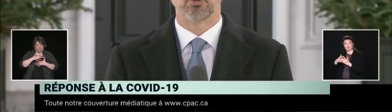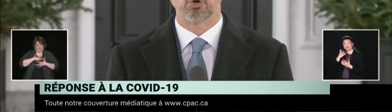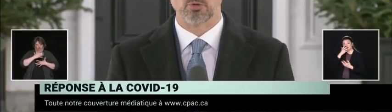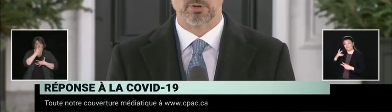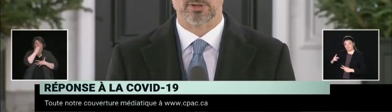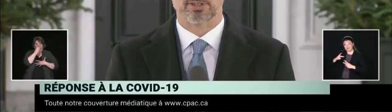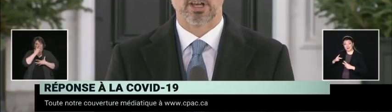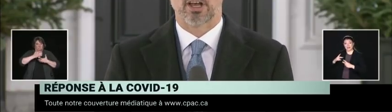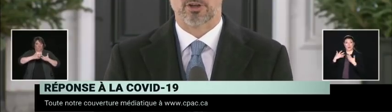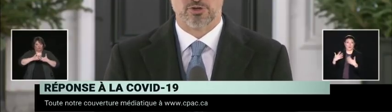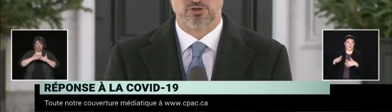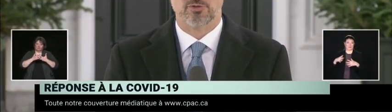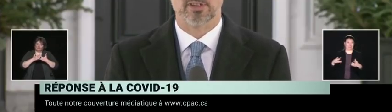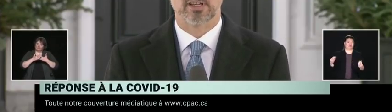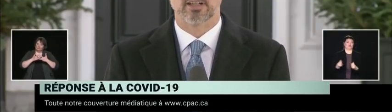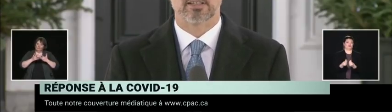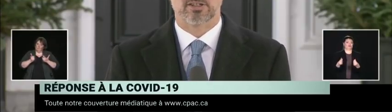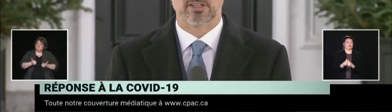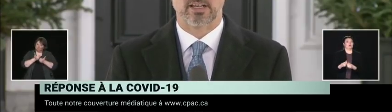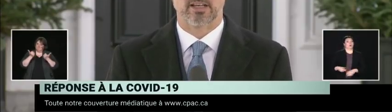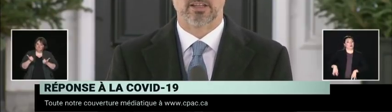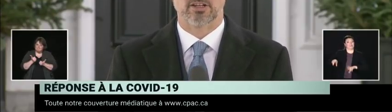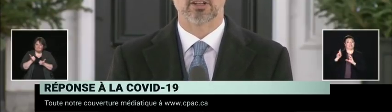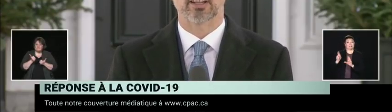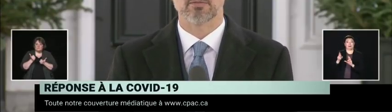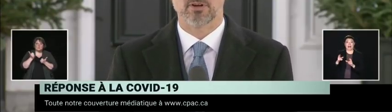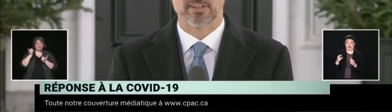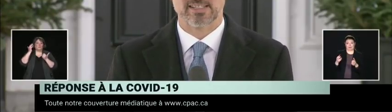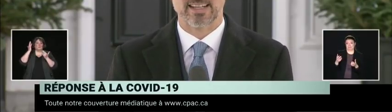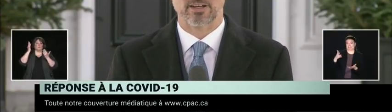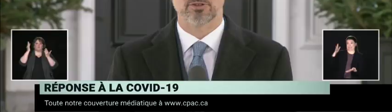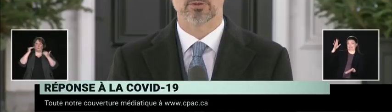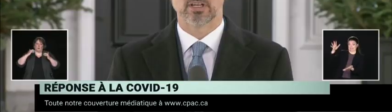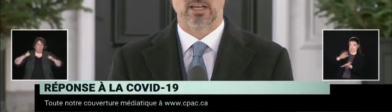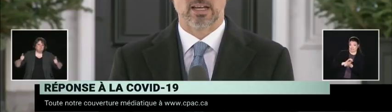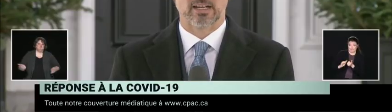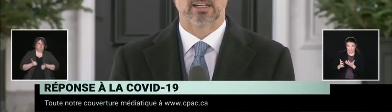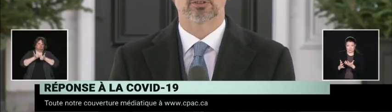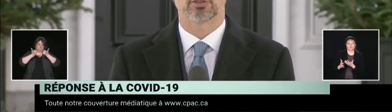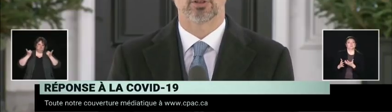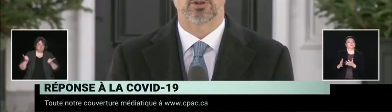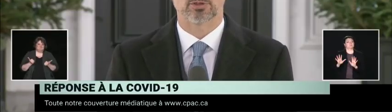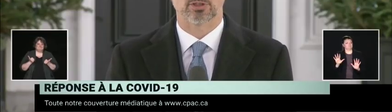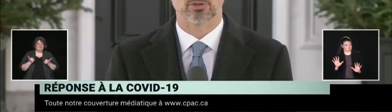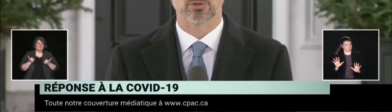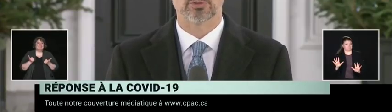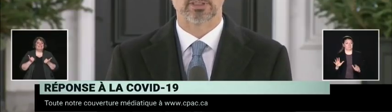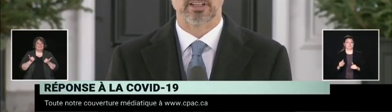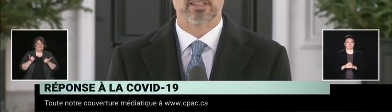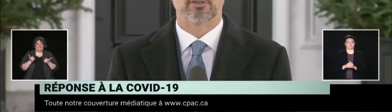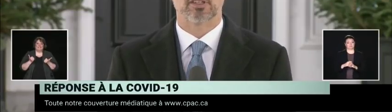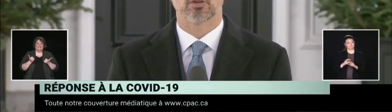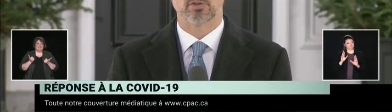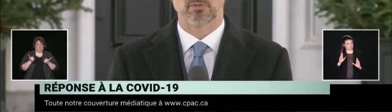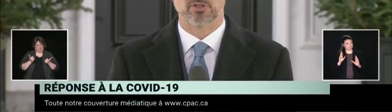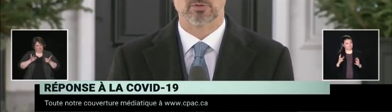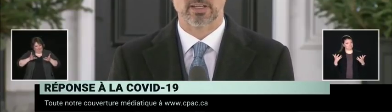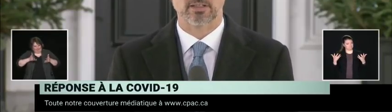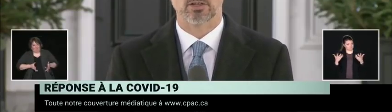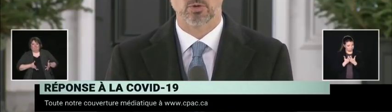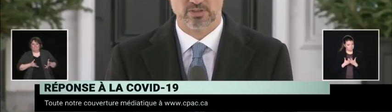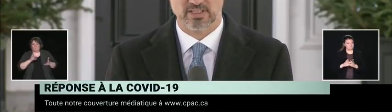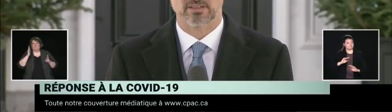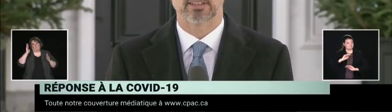être beaucoup plus que suffisant. Ce serait de très mauvais scénarios quand on se retrouve dans des situations où on a